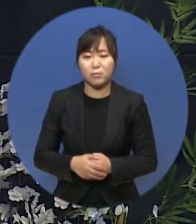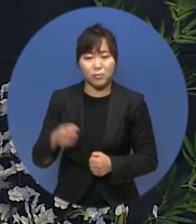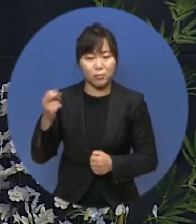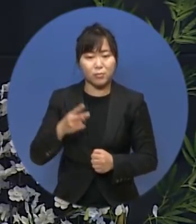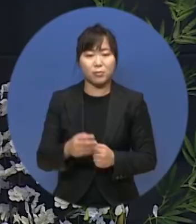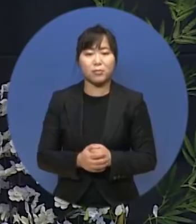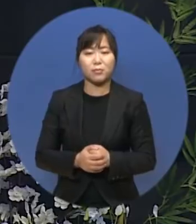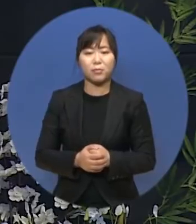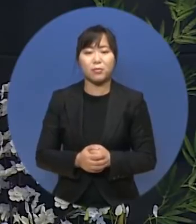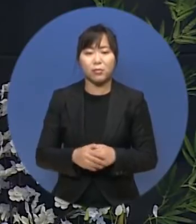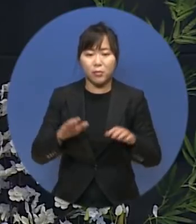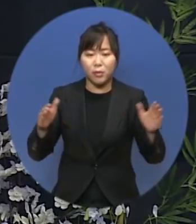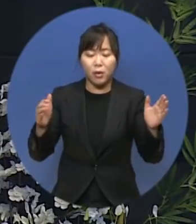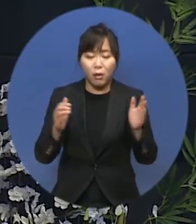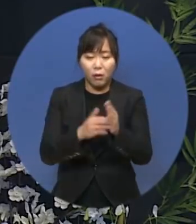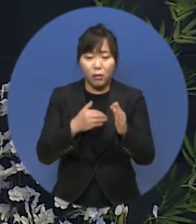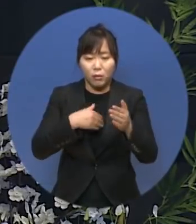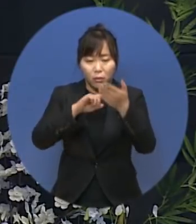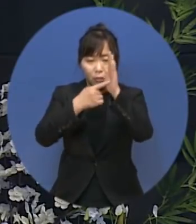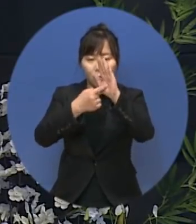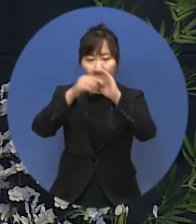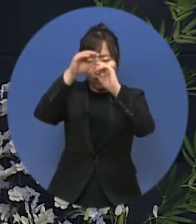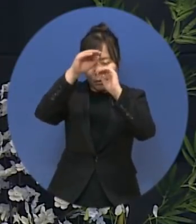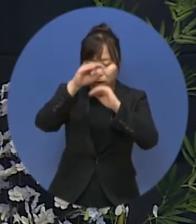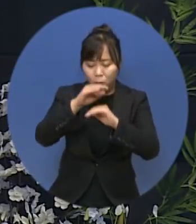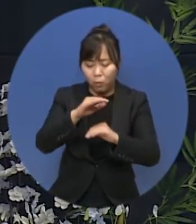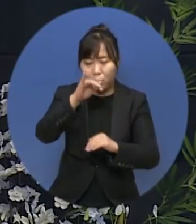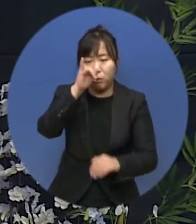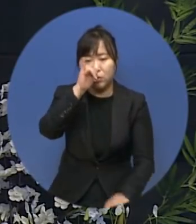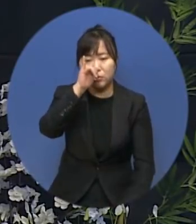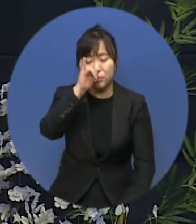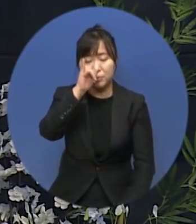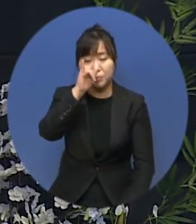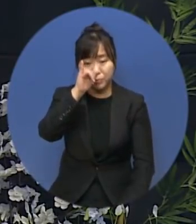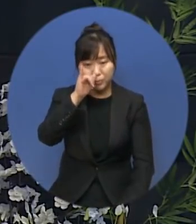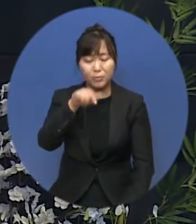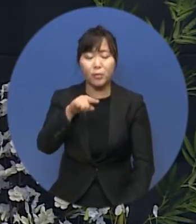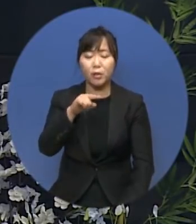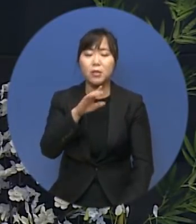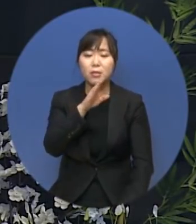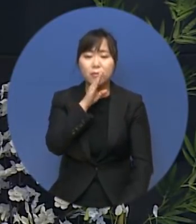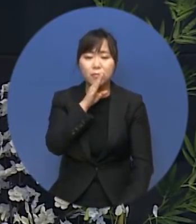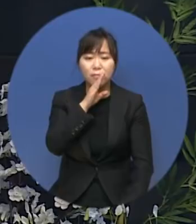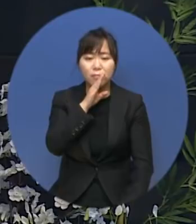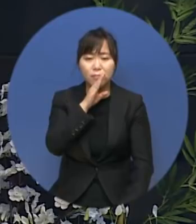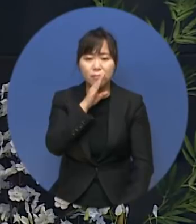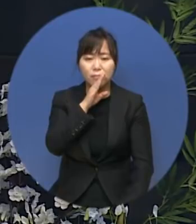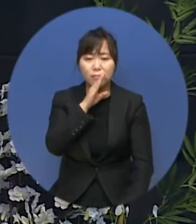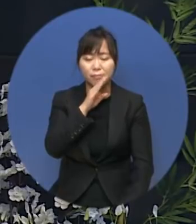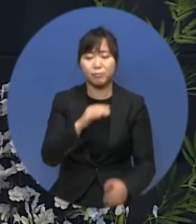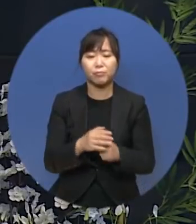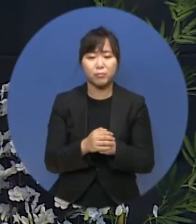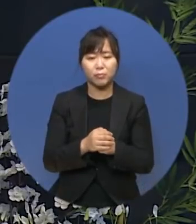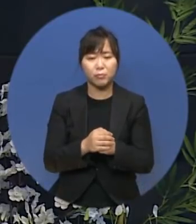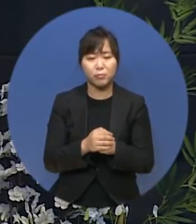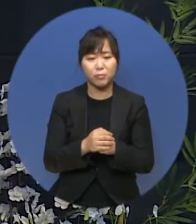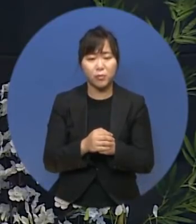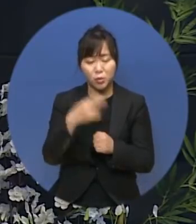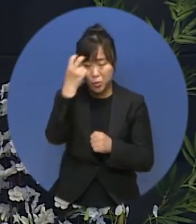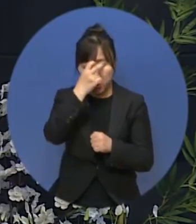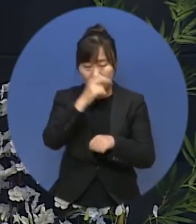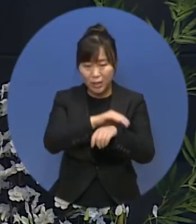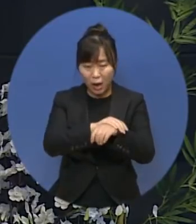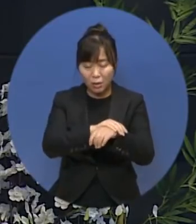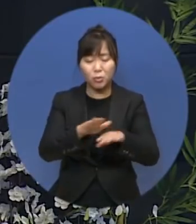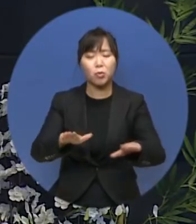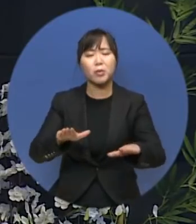또한 지금까지 제가 발표한 이러한 조사가 실질적으로 제대로 이루어진 것이 이번이 처음인